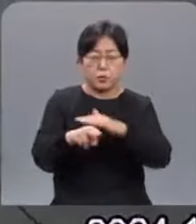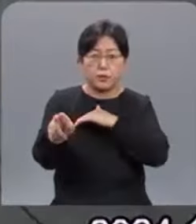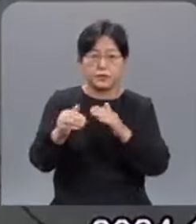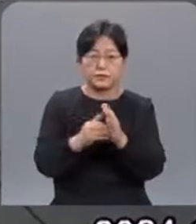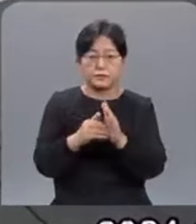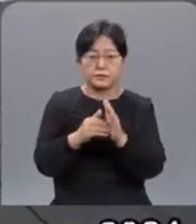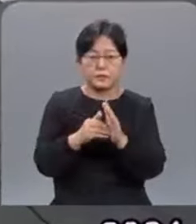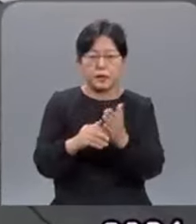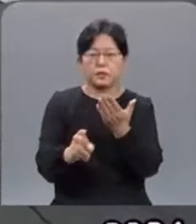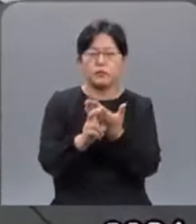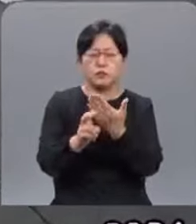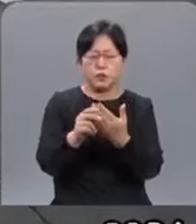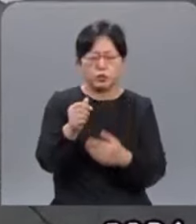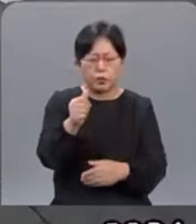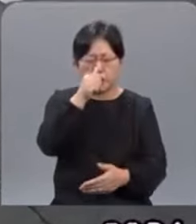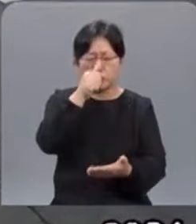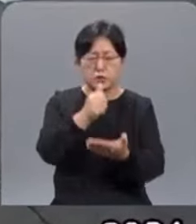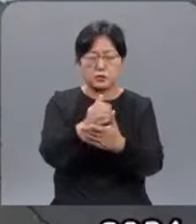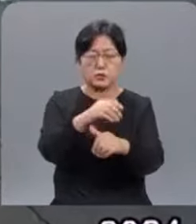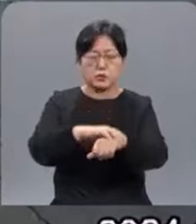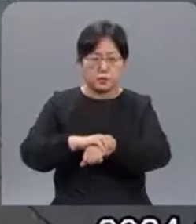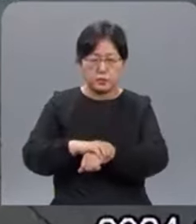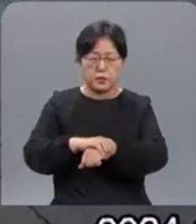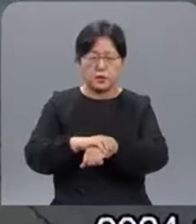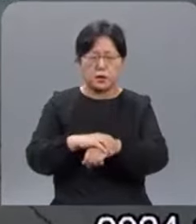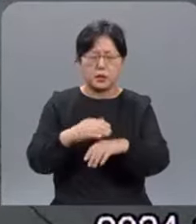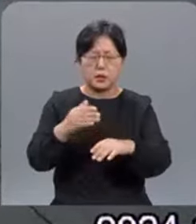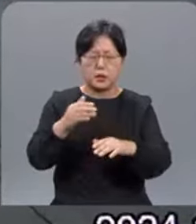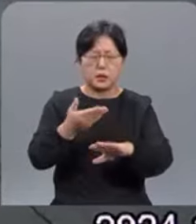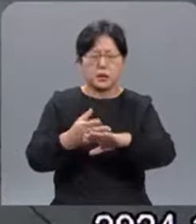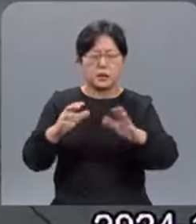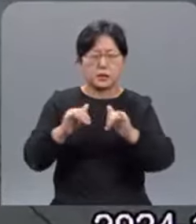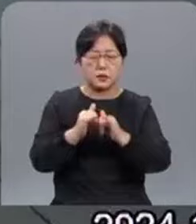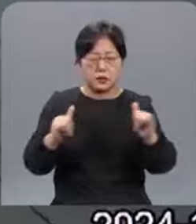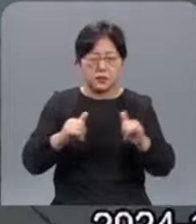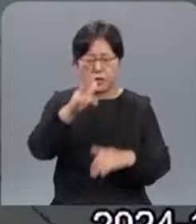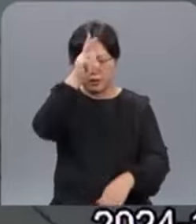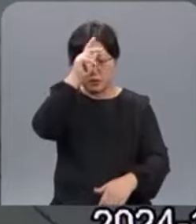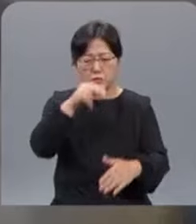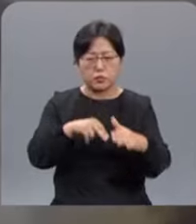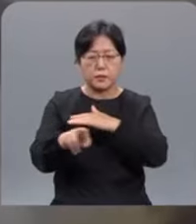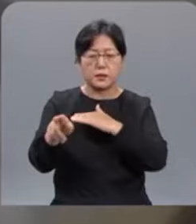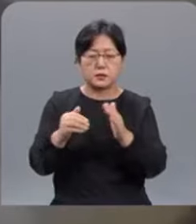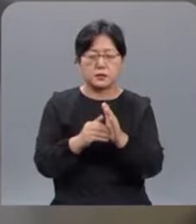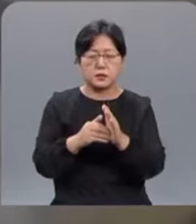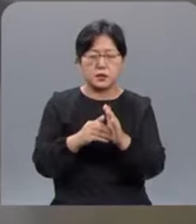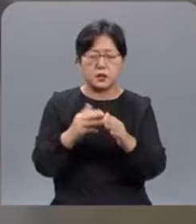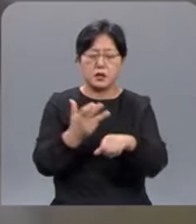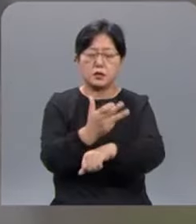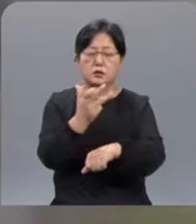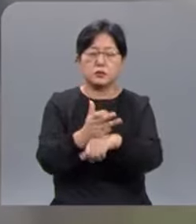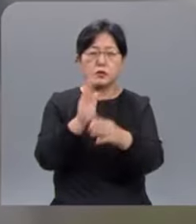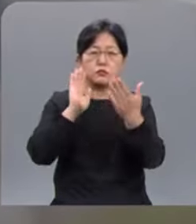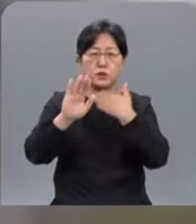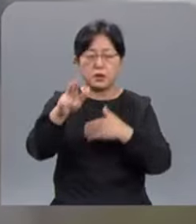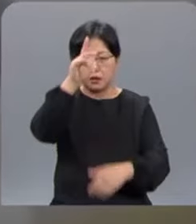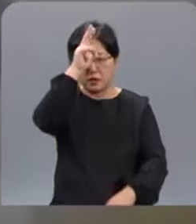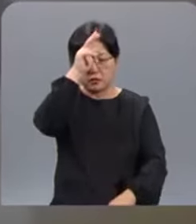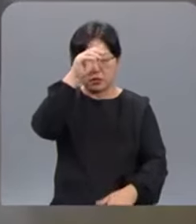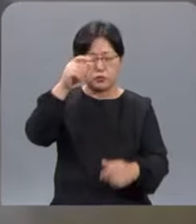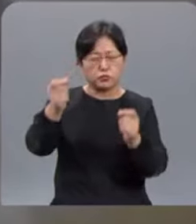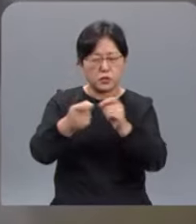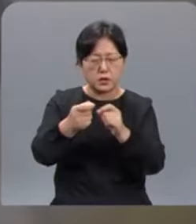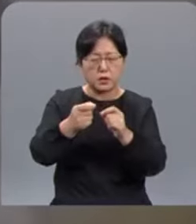불법 도박 혐의로 체포된 외국인 남성이 경찰서에서 도주한 겁니다 18시간 뒤 경찰서